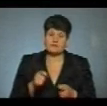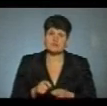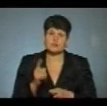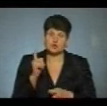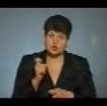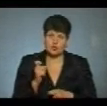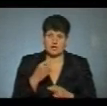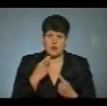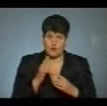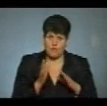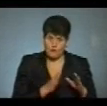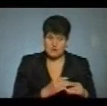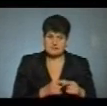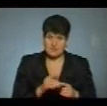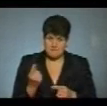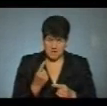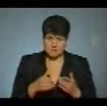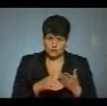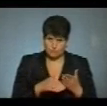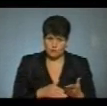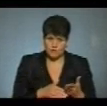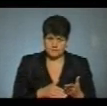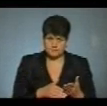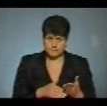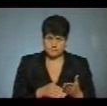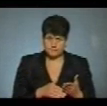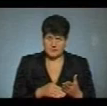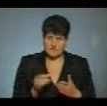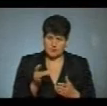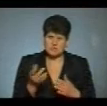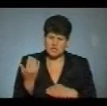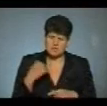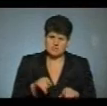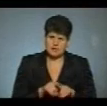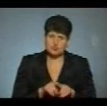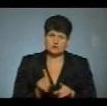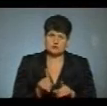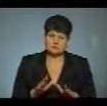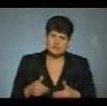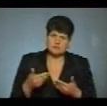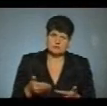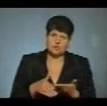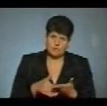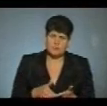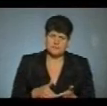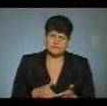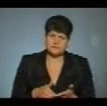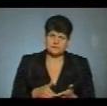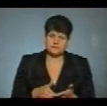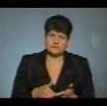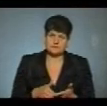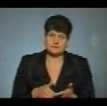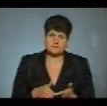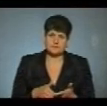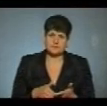які я говорю. І... Це була перша допомога, яку доставили в Монастирський район. Чи раніше ще також допомагали? Ну, я